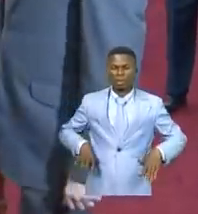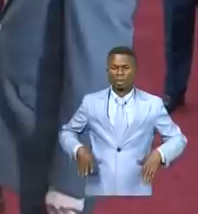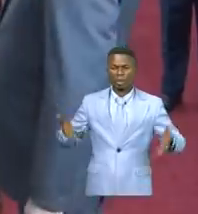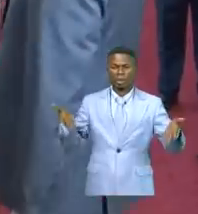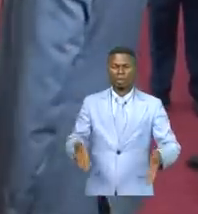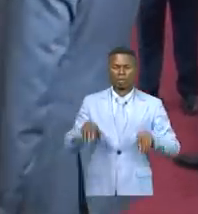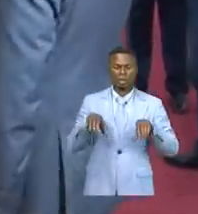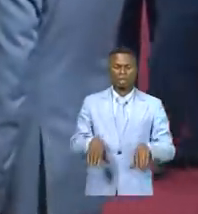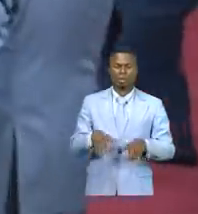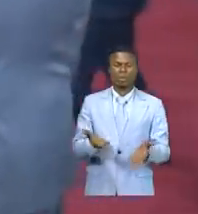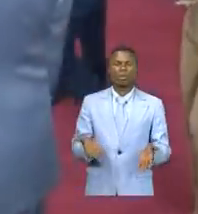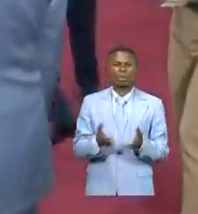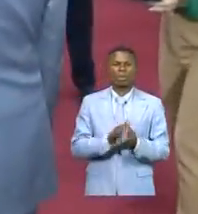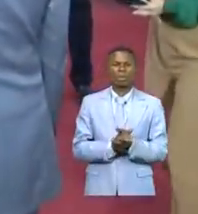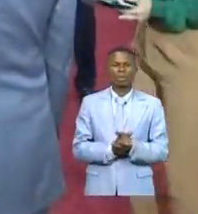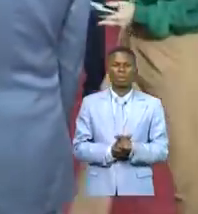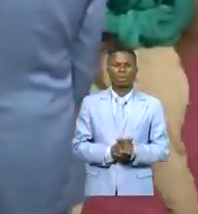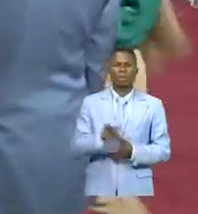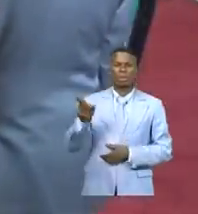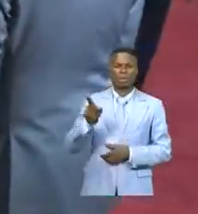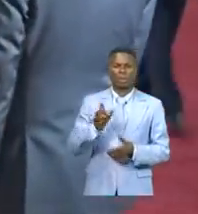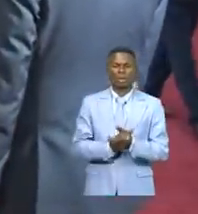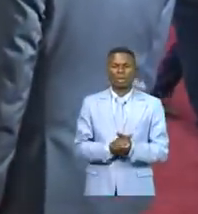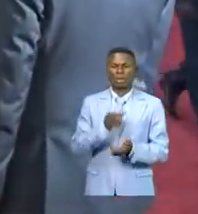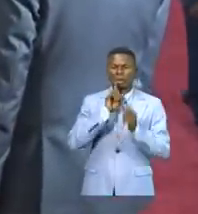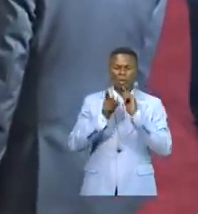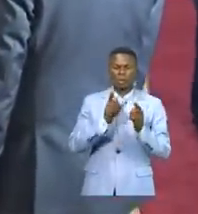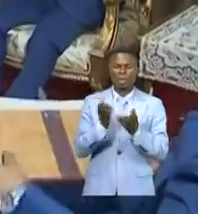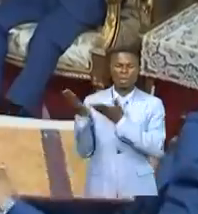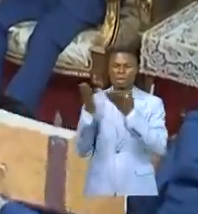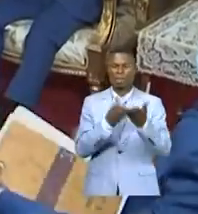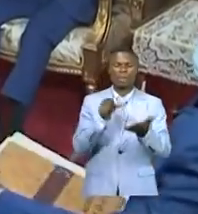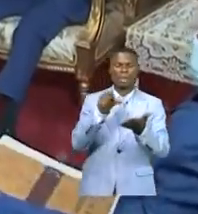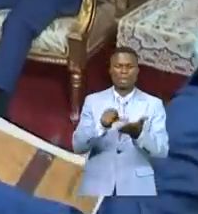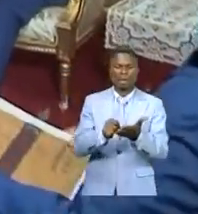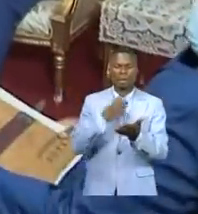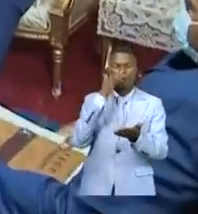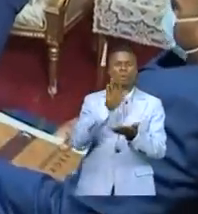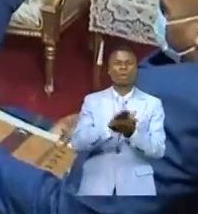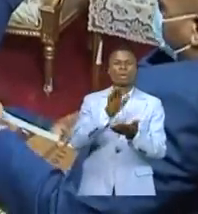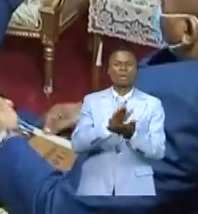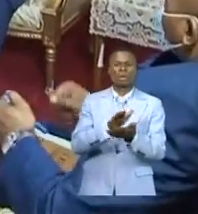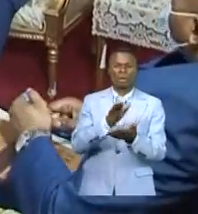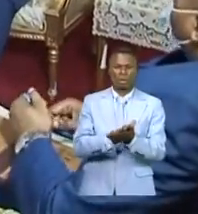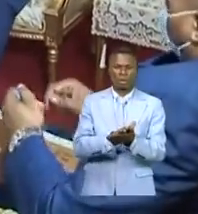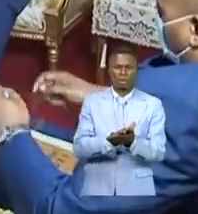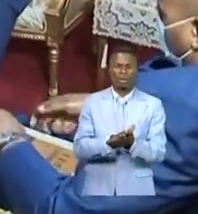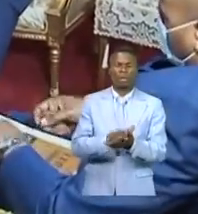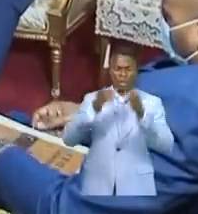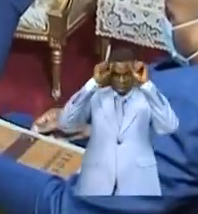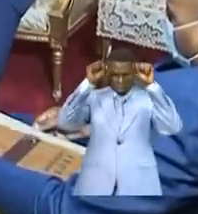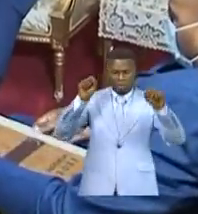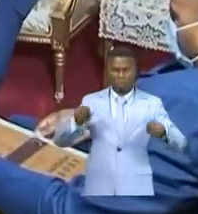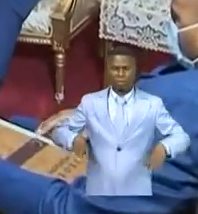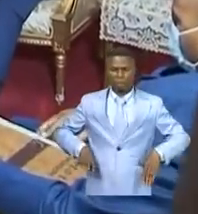République démocratique du Congo, Alexei Sentebov, était porteur d'une lettre de félicitations de la Fédération de Russie auprès